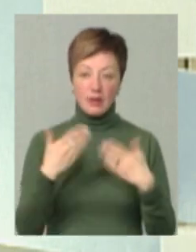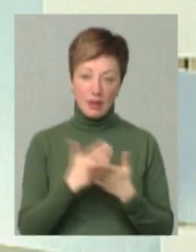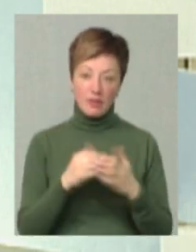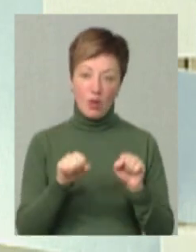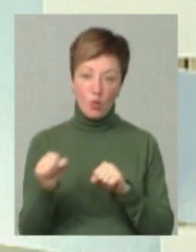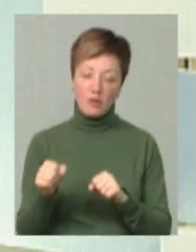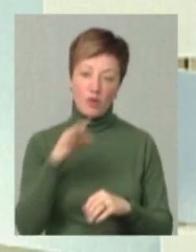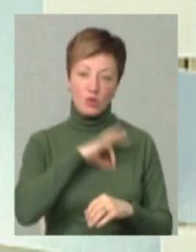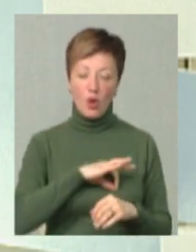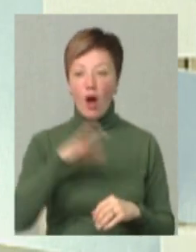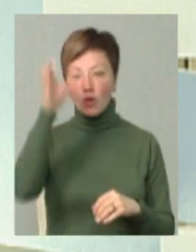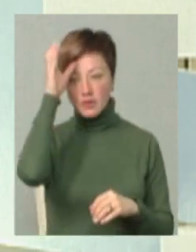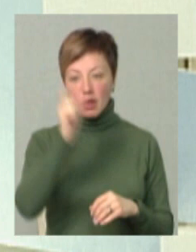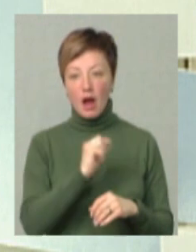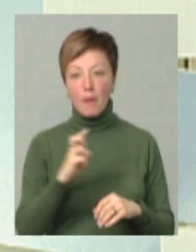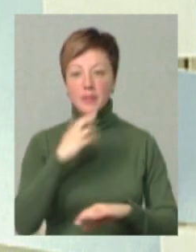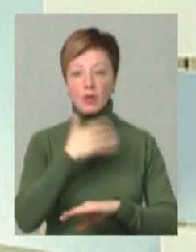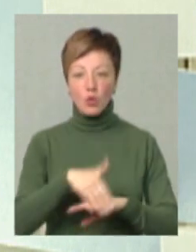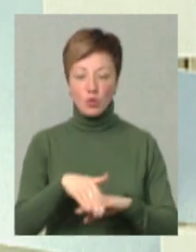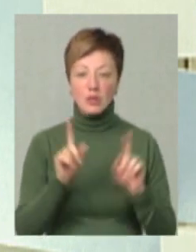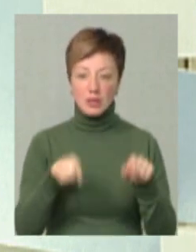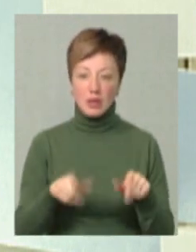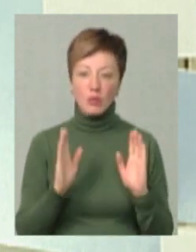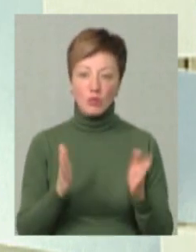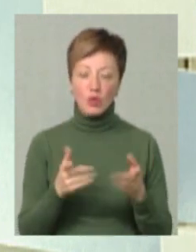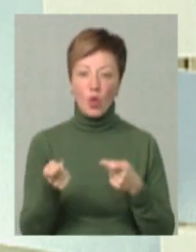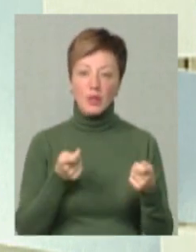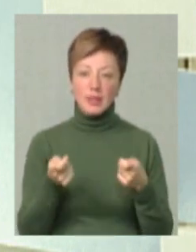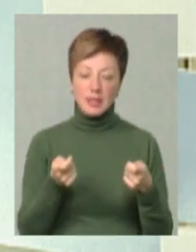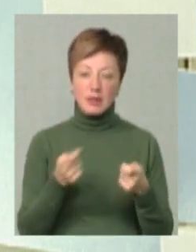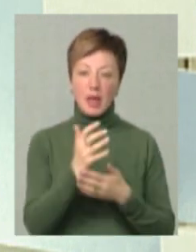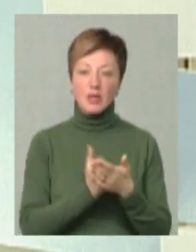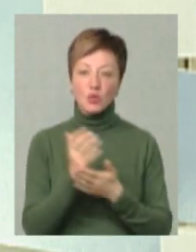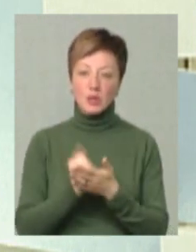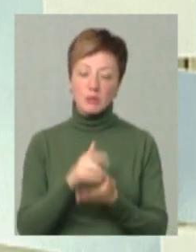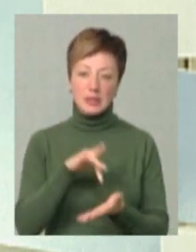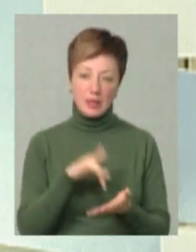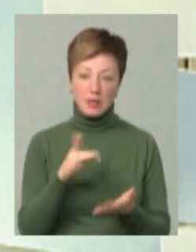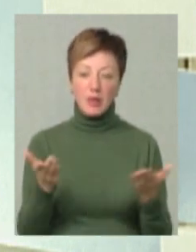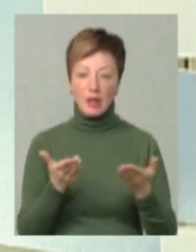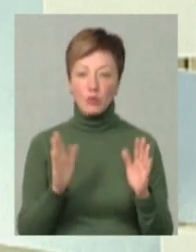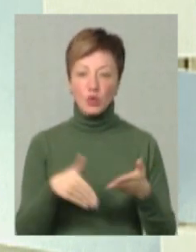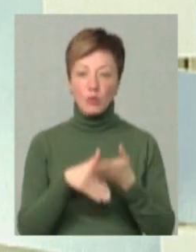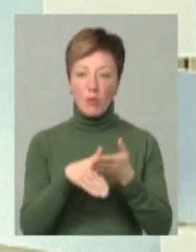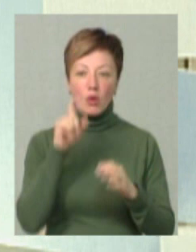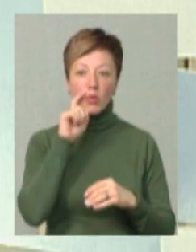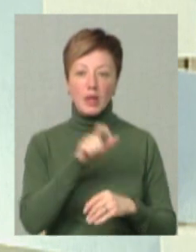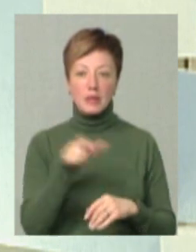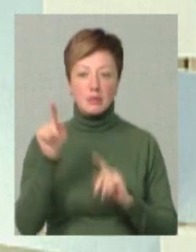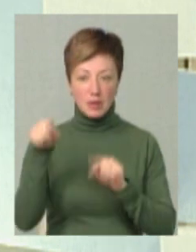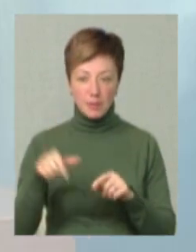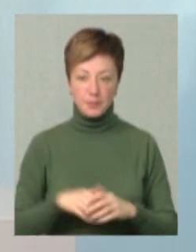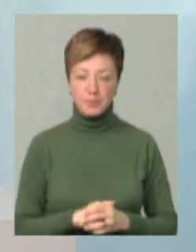їх використовують. А освітні хаби за кордоном так само будуть координаційними ресурсними центрами, які будуть допомагати українцям уже